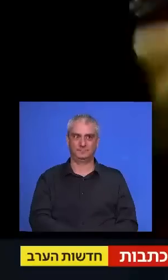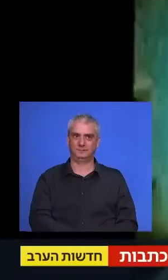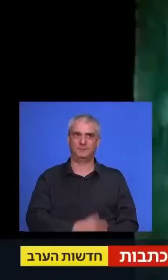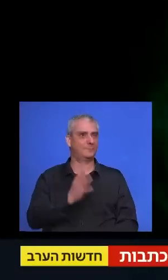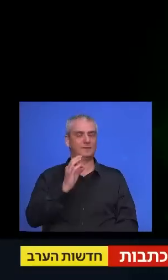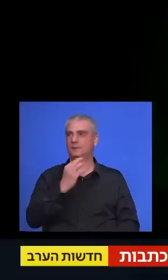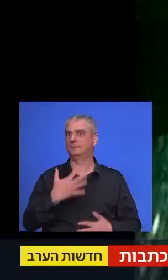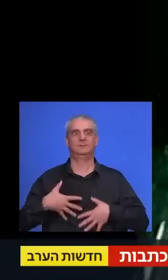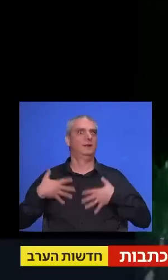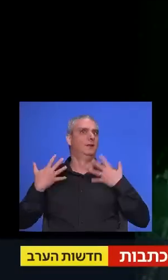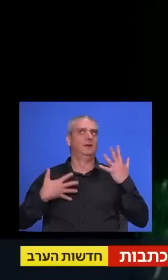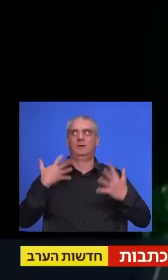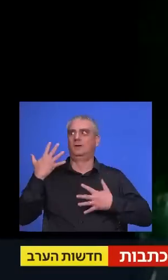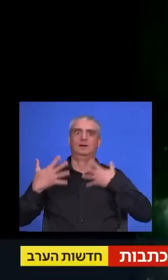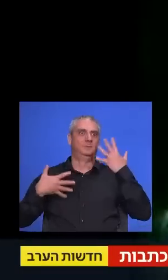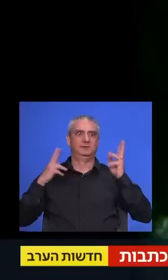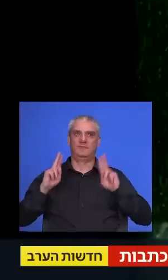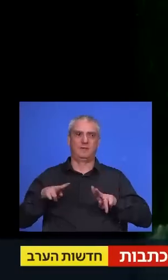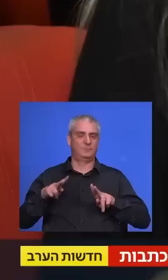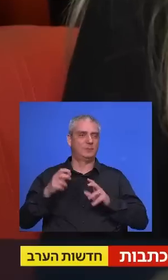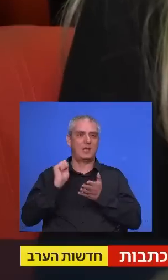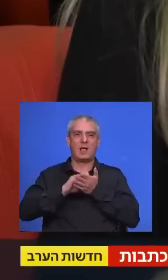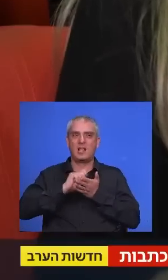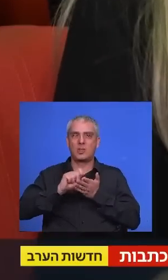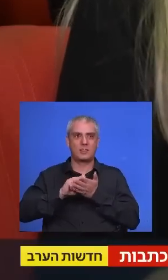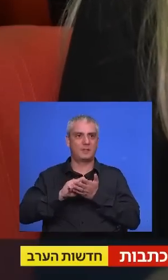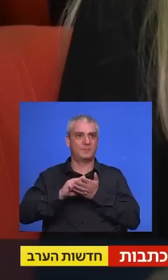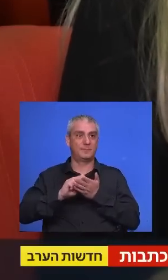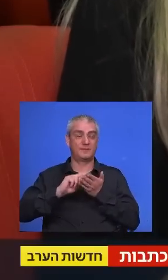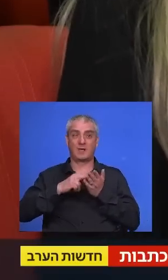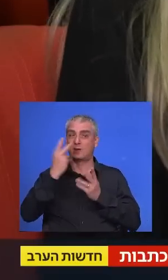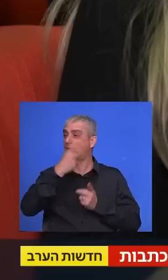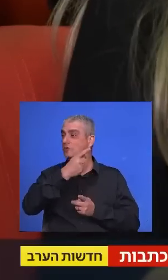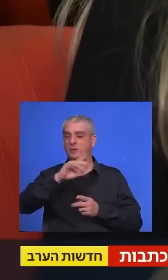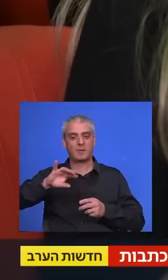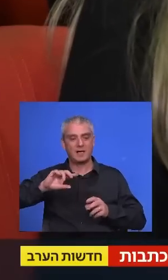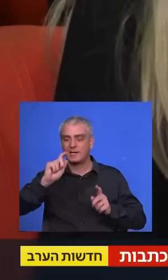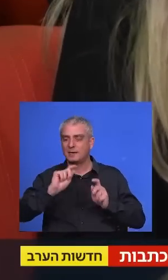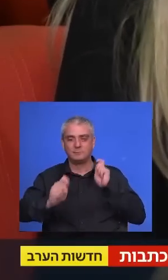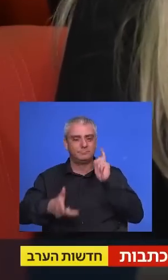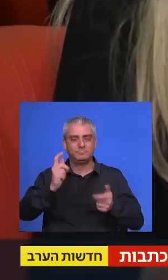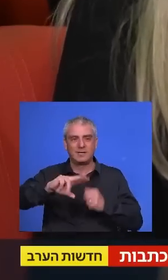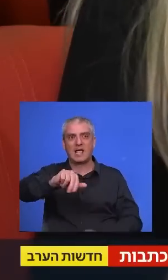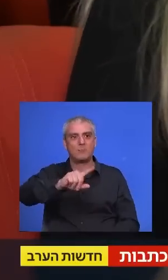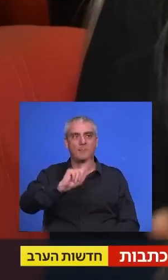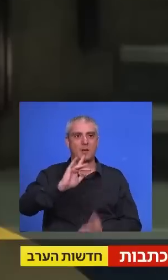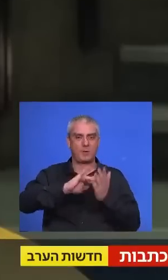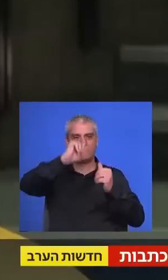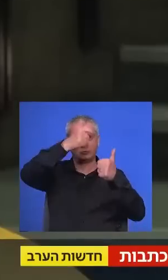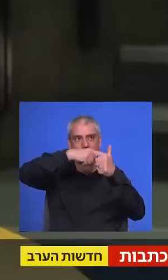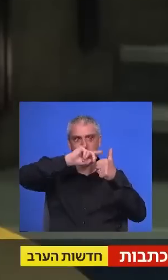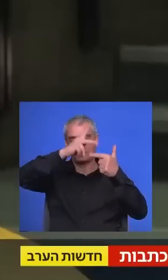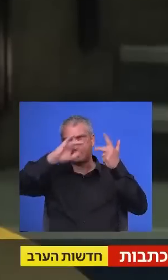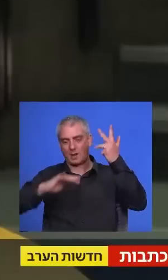באמת overwhelming, מלא עיתונאים, וחדר שהיה שם הימורים, מי יהיה מקום ראשון, מי יהיה